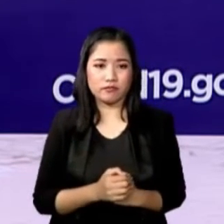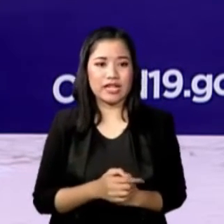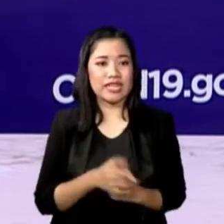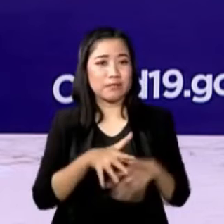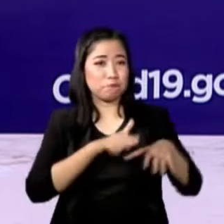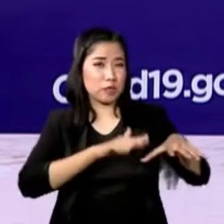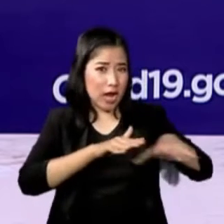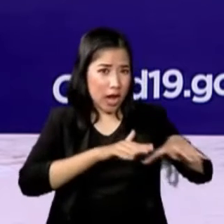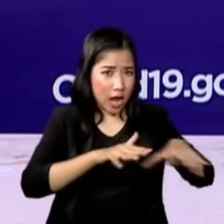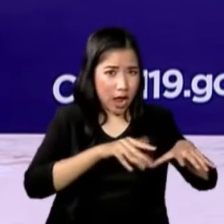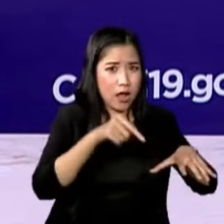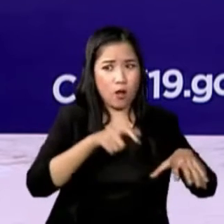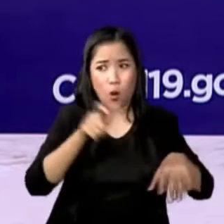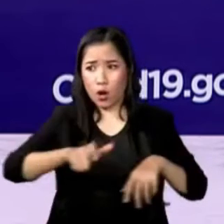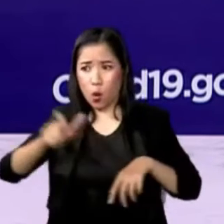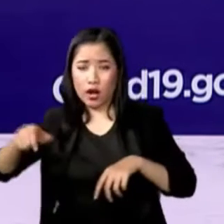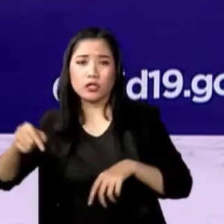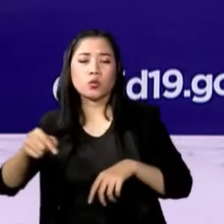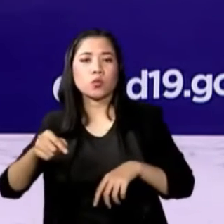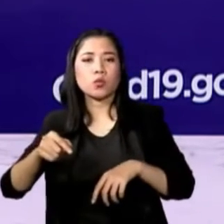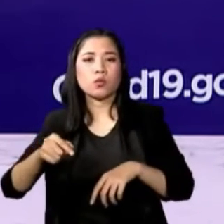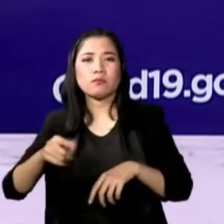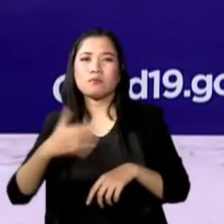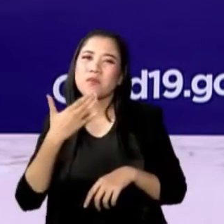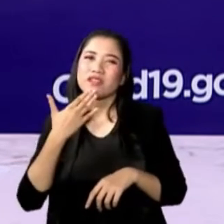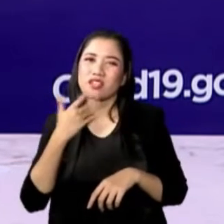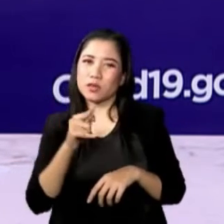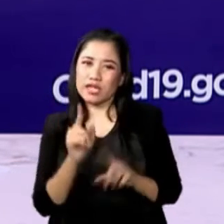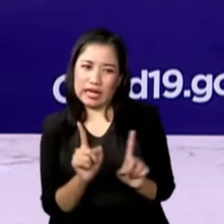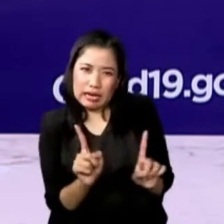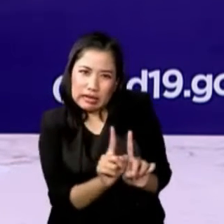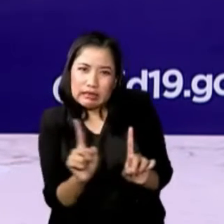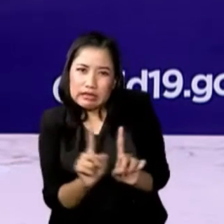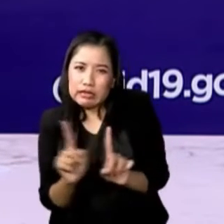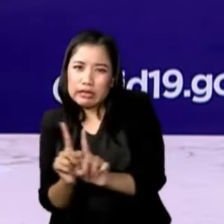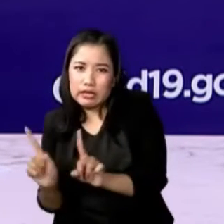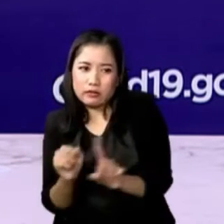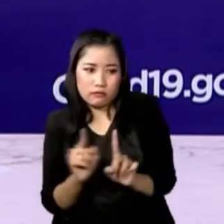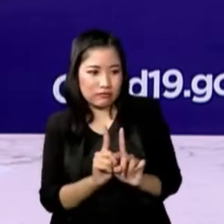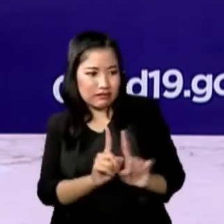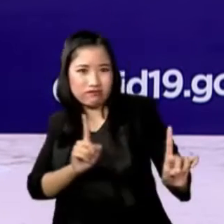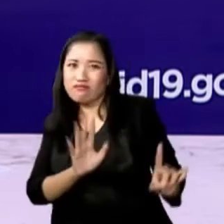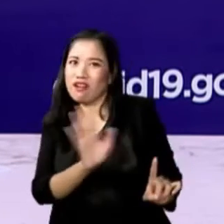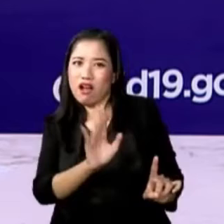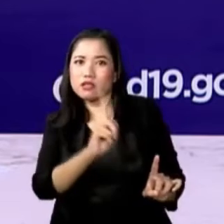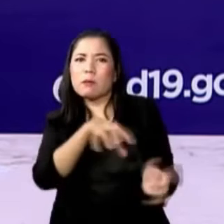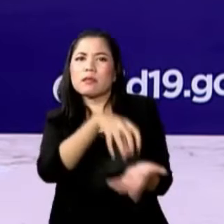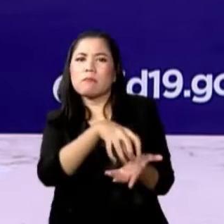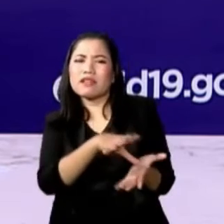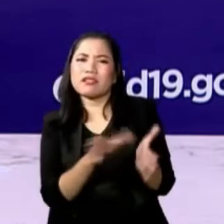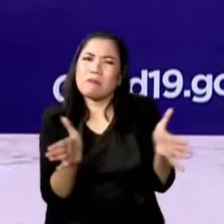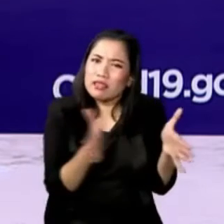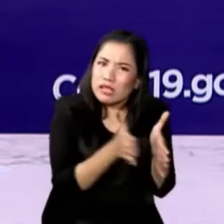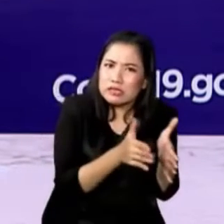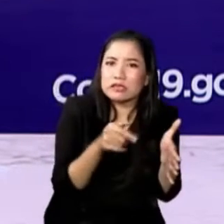bencana alam, orang akan cenderung berada dalam jarak yang berdekatan, baik dikarenakan tempat yang terbatas,